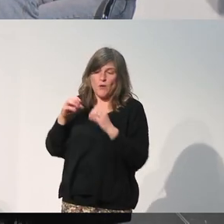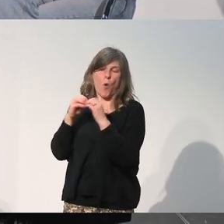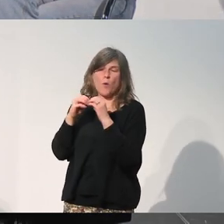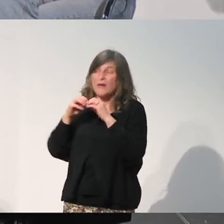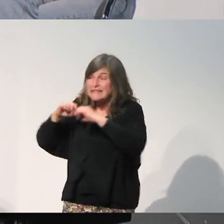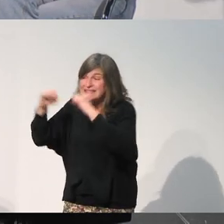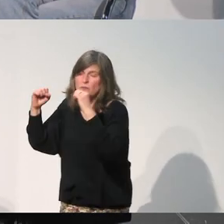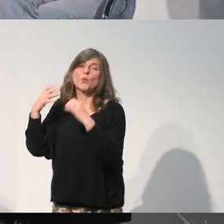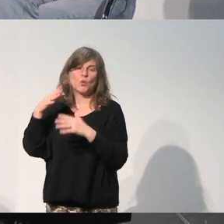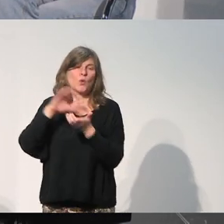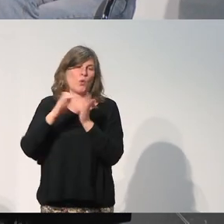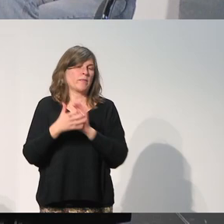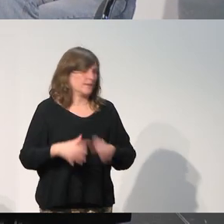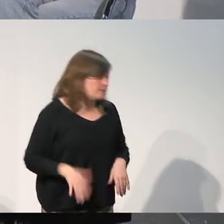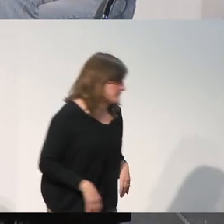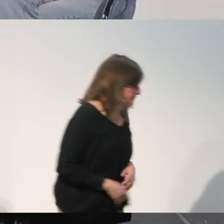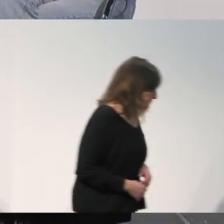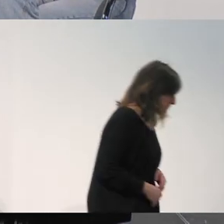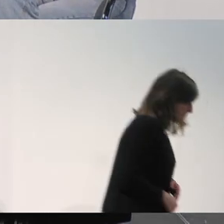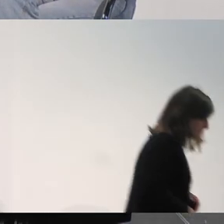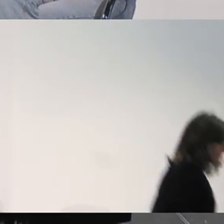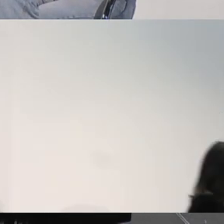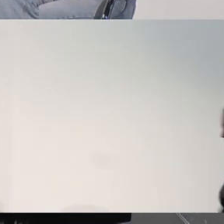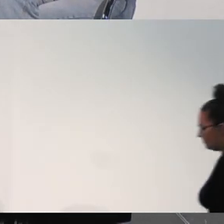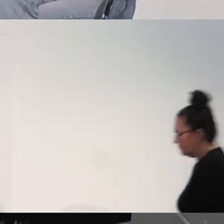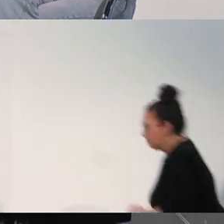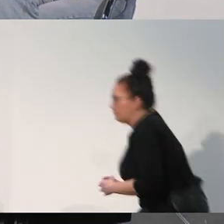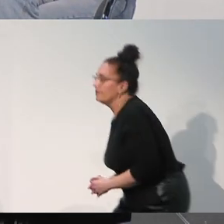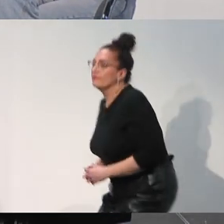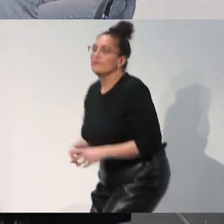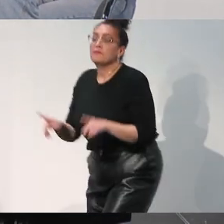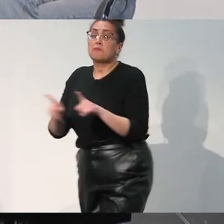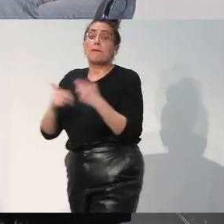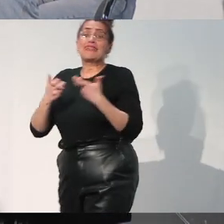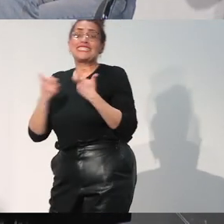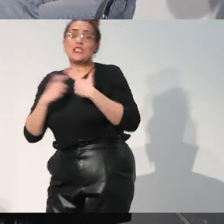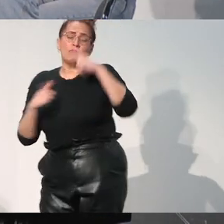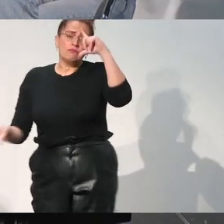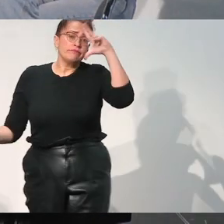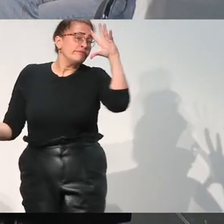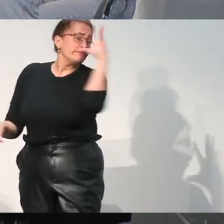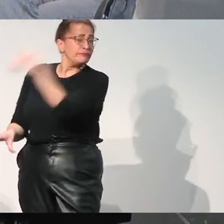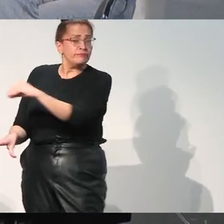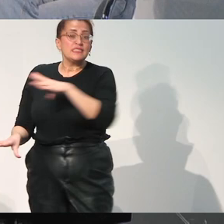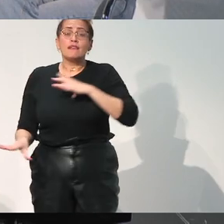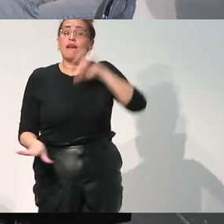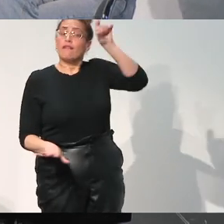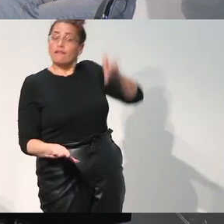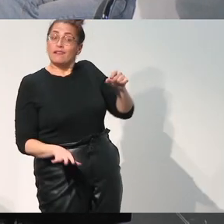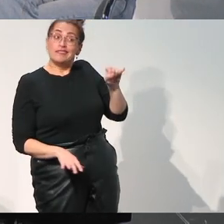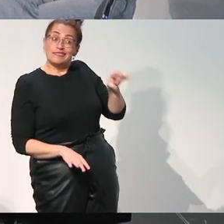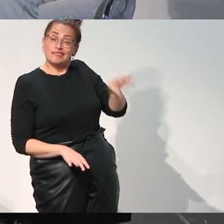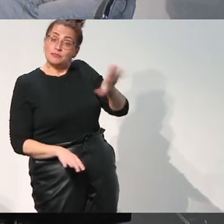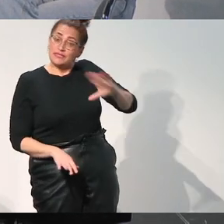déjà un grand pas par rapport à l'amnésie. Je sais que c'est l'autrice Zaina Ebirechet qui parle beaucoup de cette amnésie